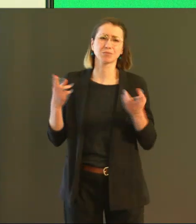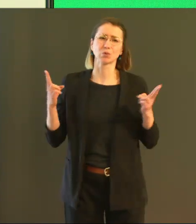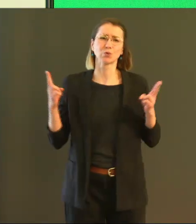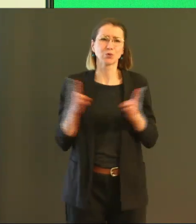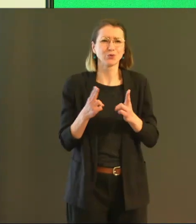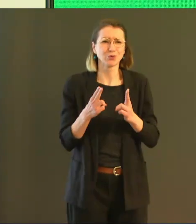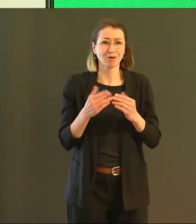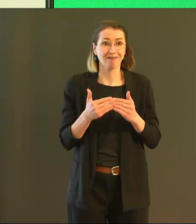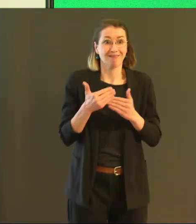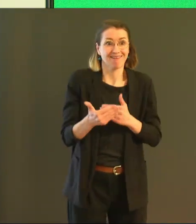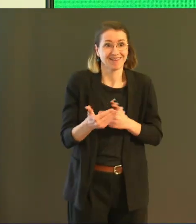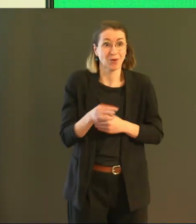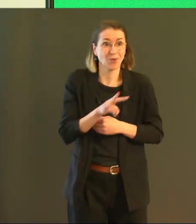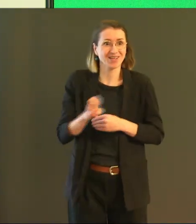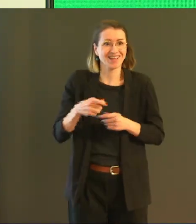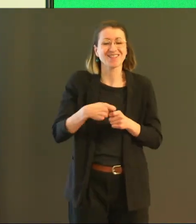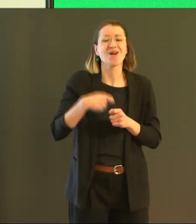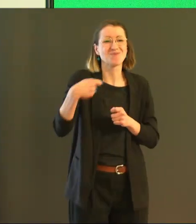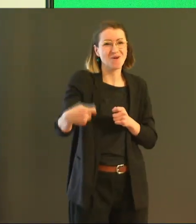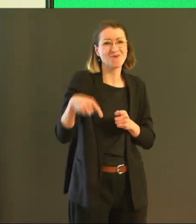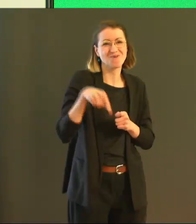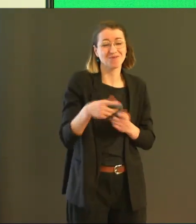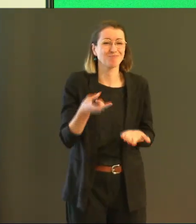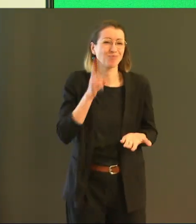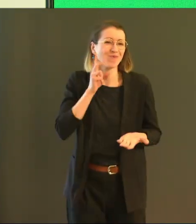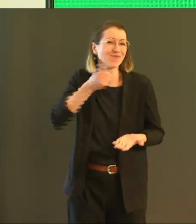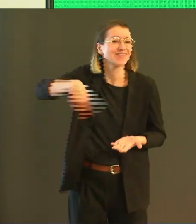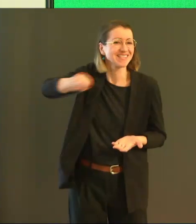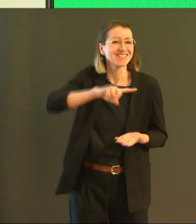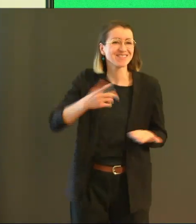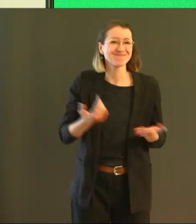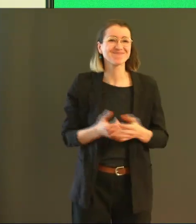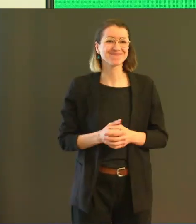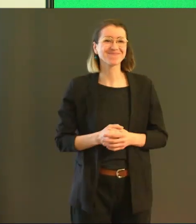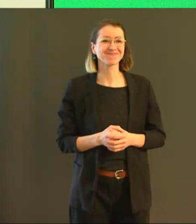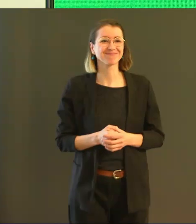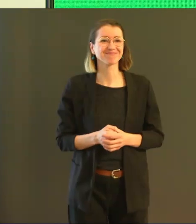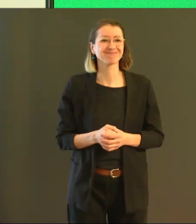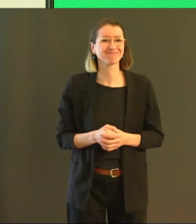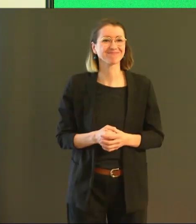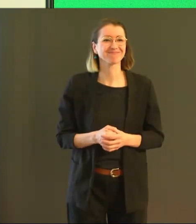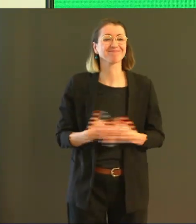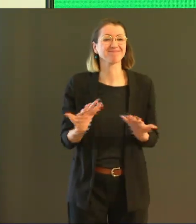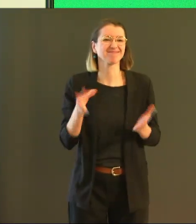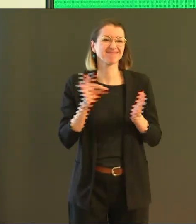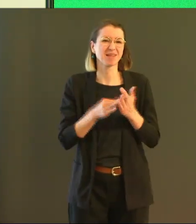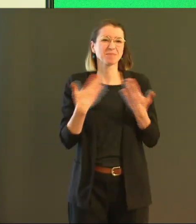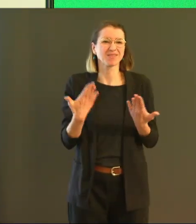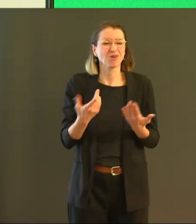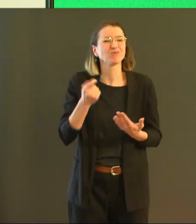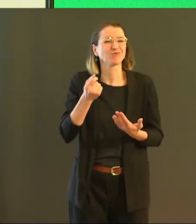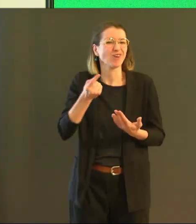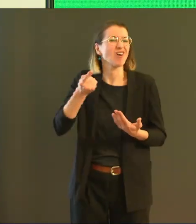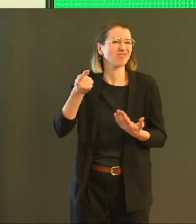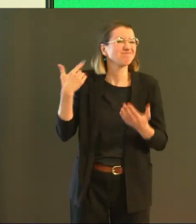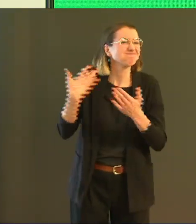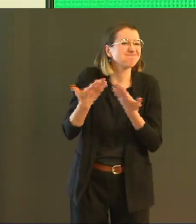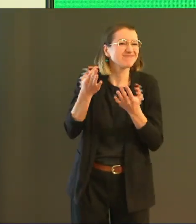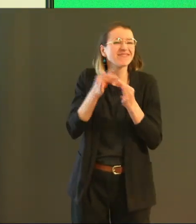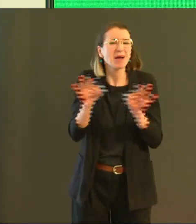prolongé ce moment de l'année est généralement une période de tradition familiale et des traditions sociales malheureusement les mesures